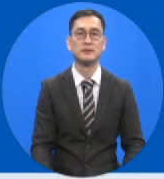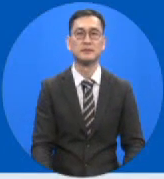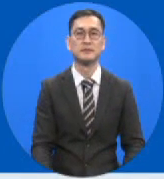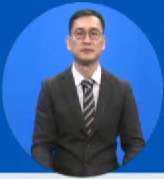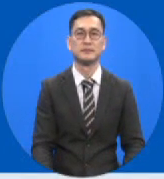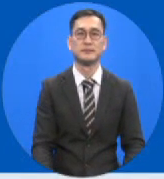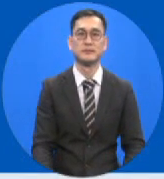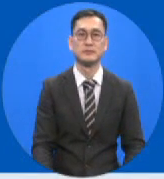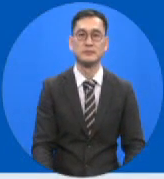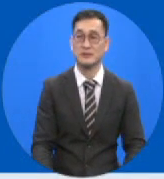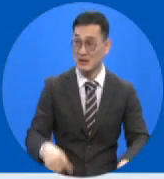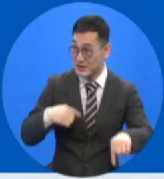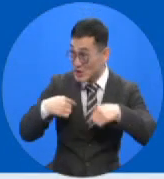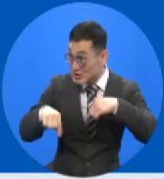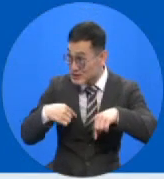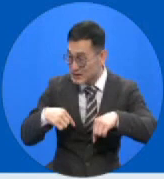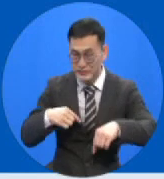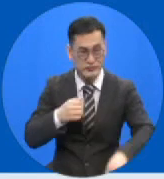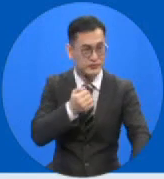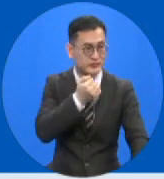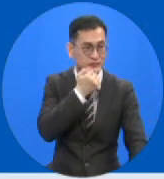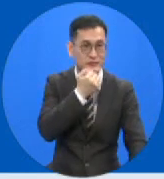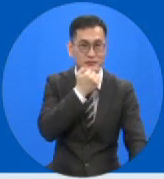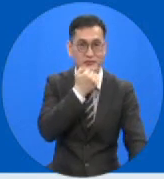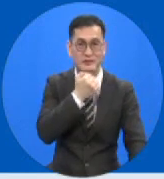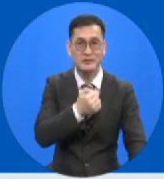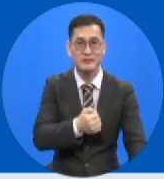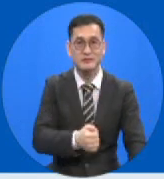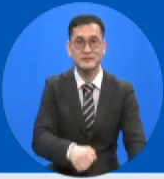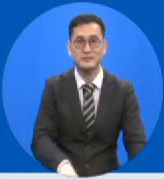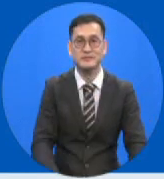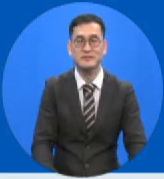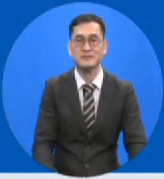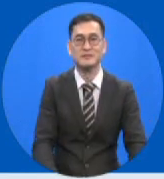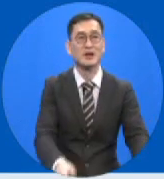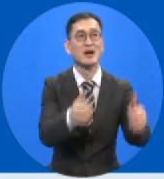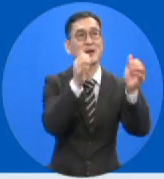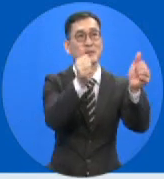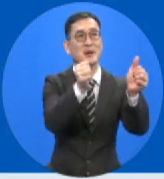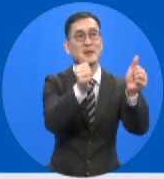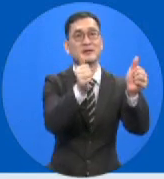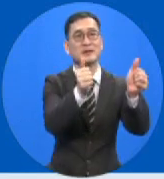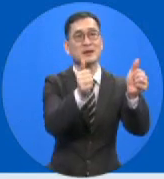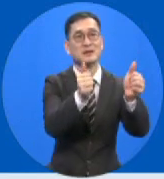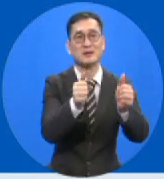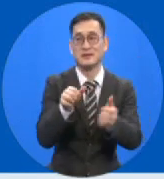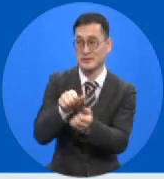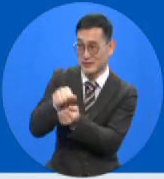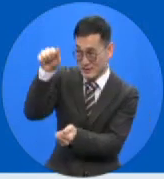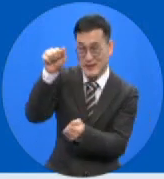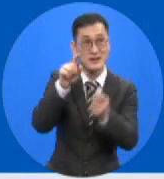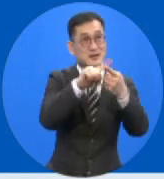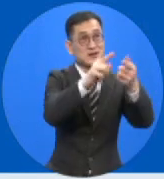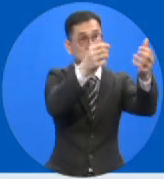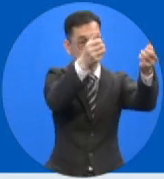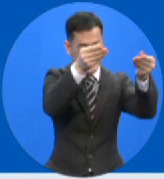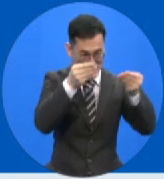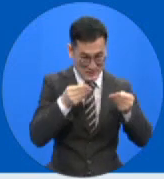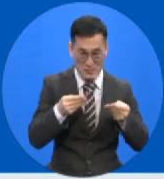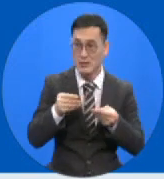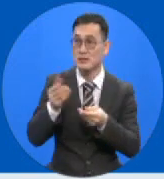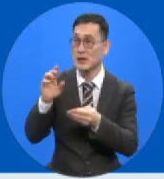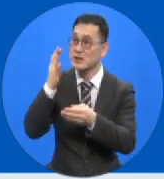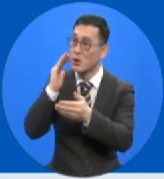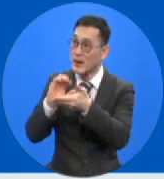수사 아닌 정치, 윤석열 저격한 임종석의 법조계 반응. 법원이 발부한 영장 집행을 청와대가 거부한 데 이어